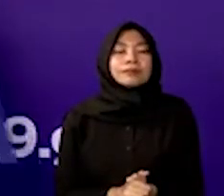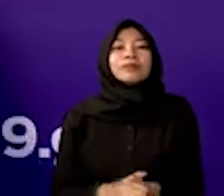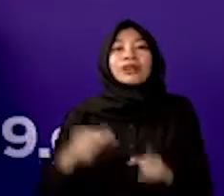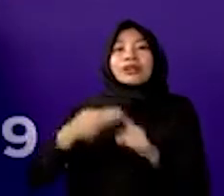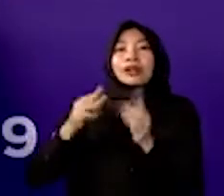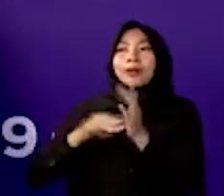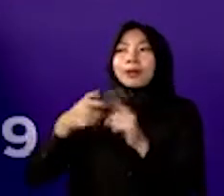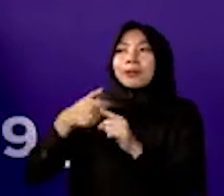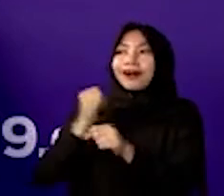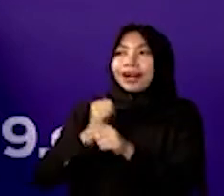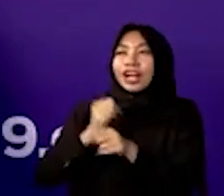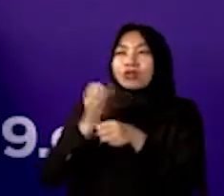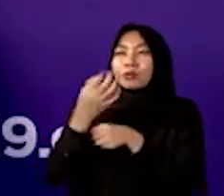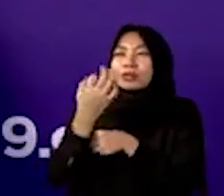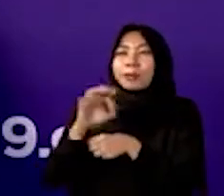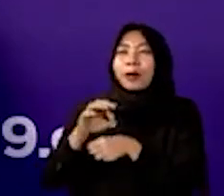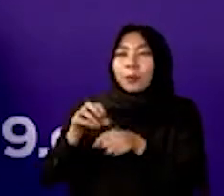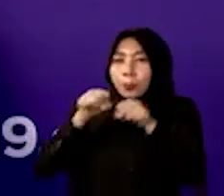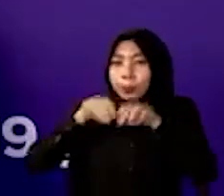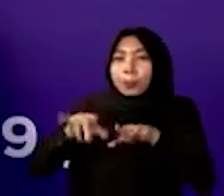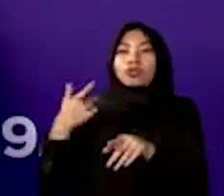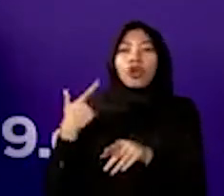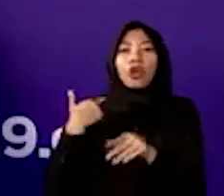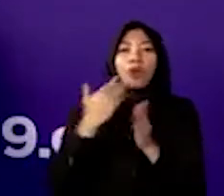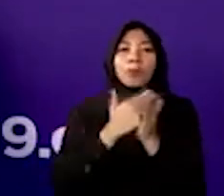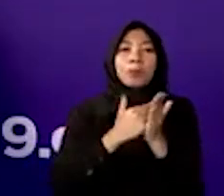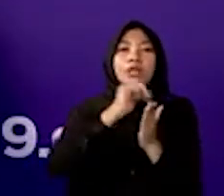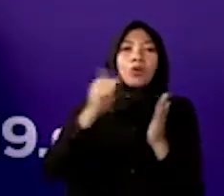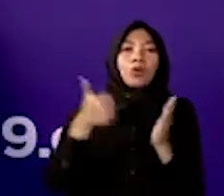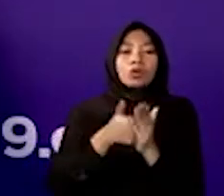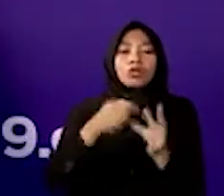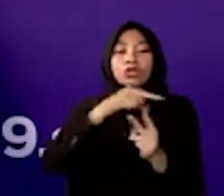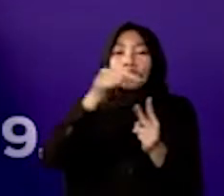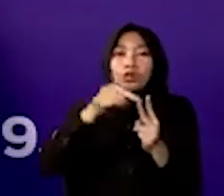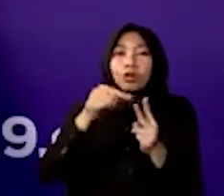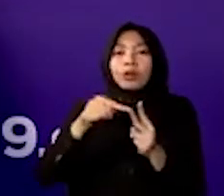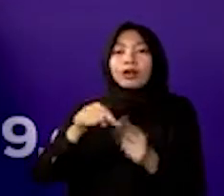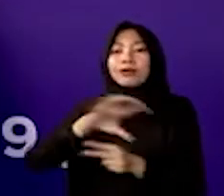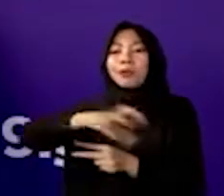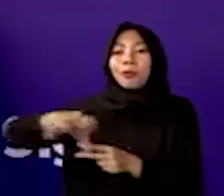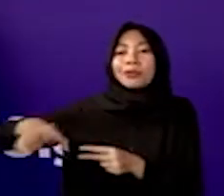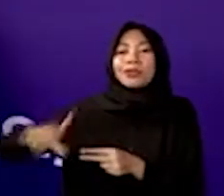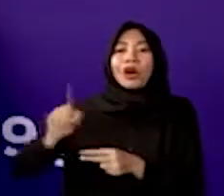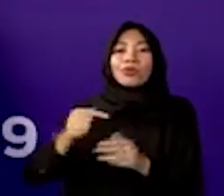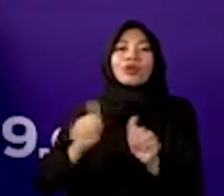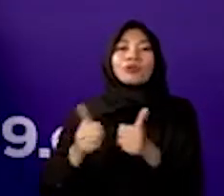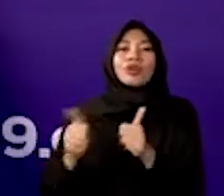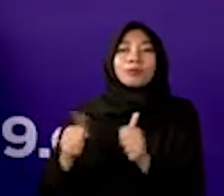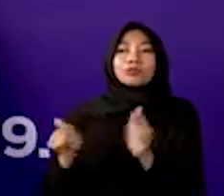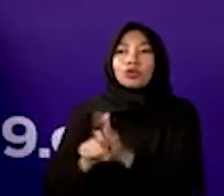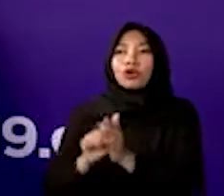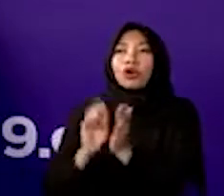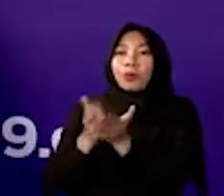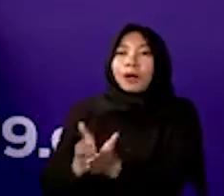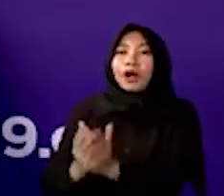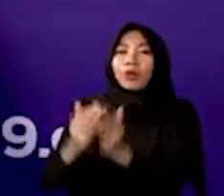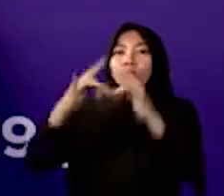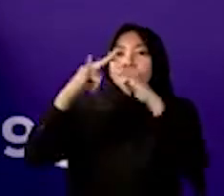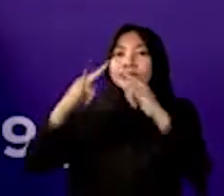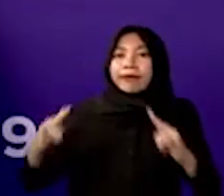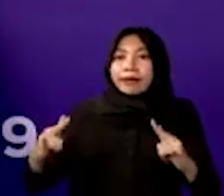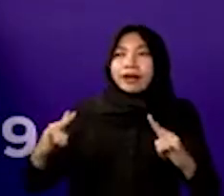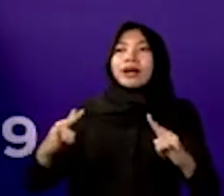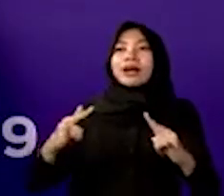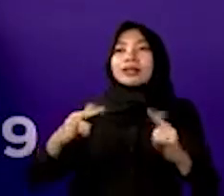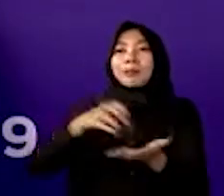oleh BMKG yang kedua melakukan langkah-langkah persiapan apel kesiapsiagaan mengecek perahu mengecek t